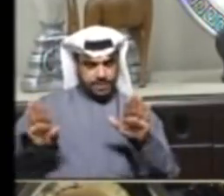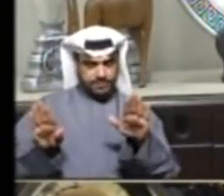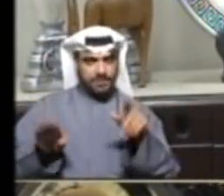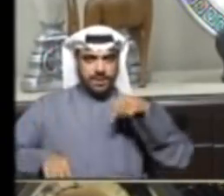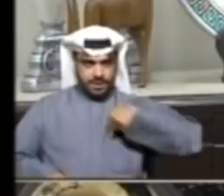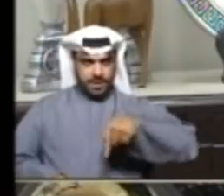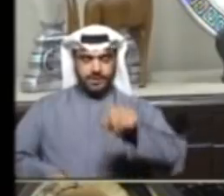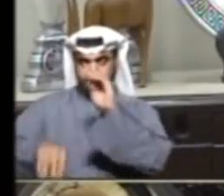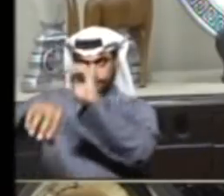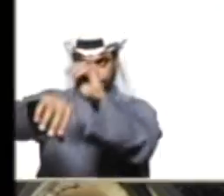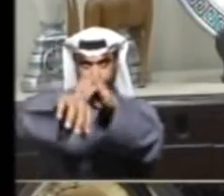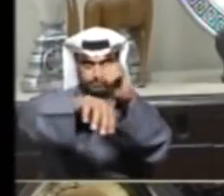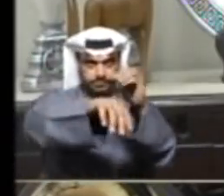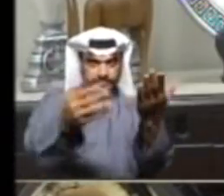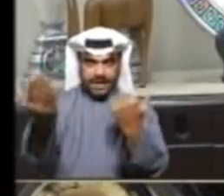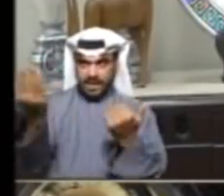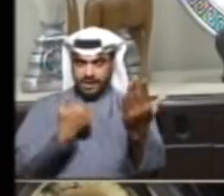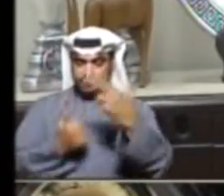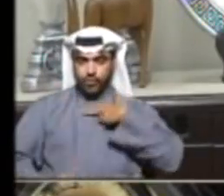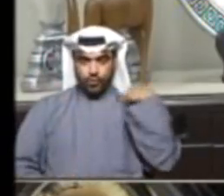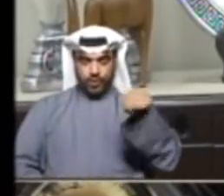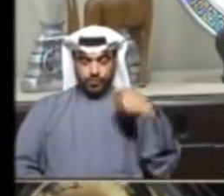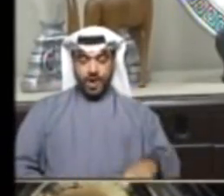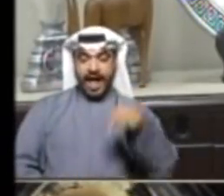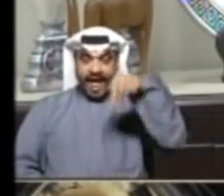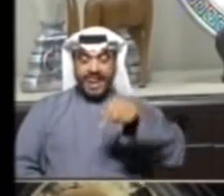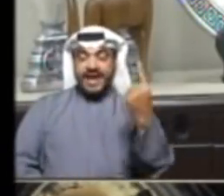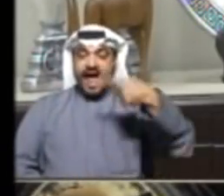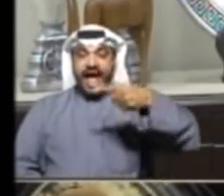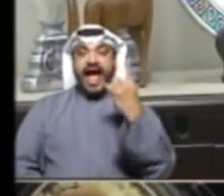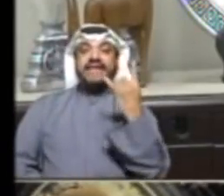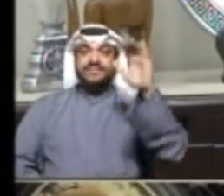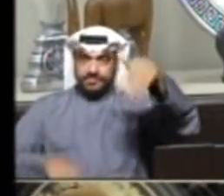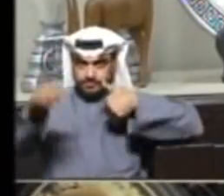قمنا باستدعاء هذه الجهات، استدعينا الآن 10 جهات،